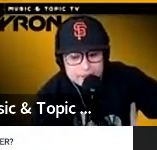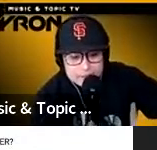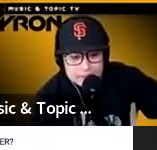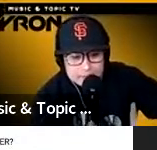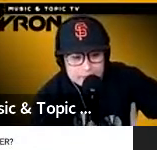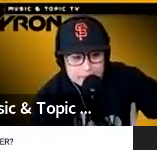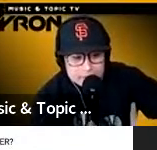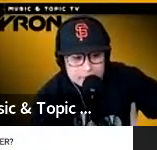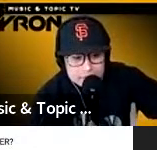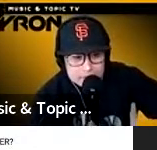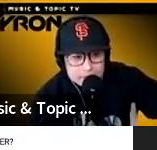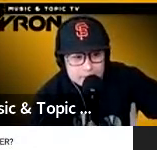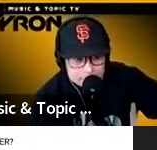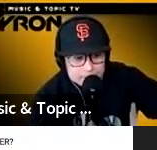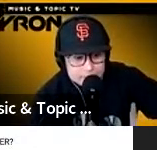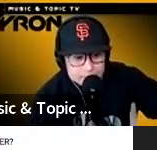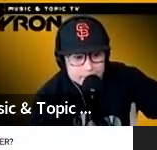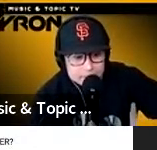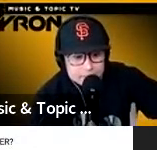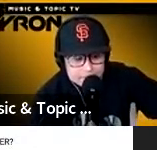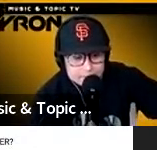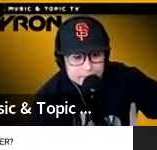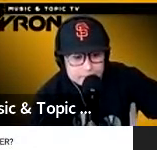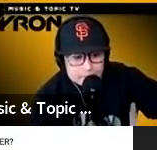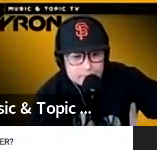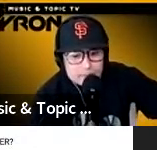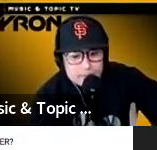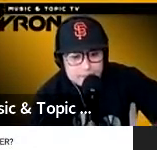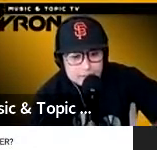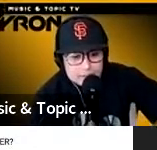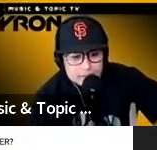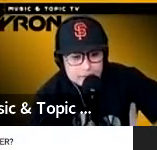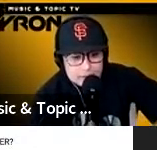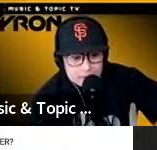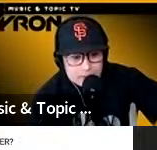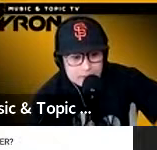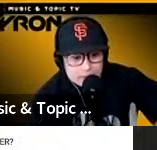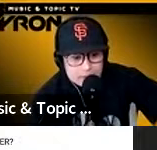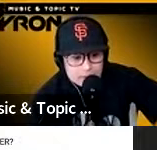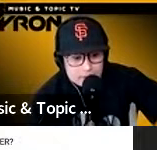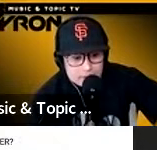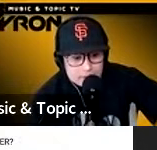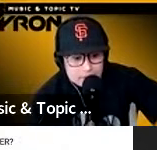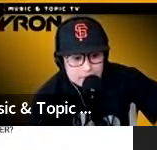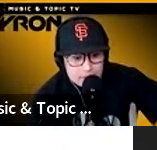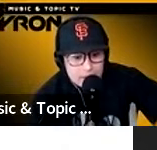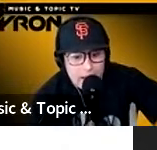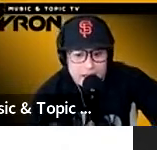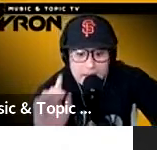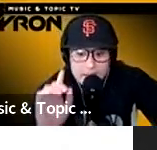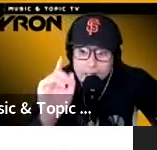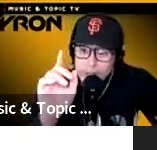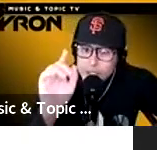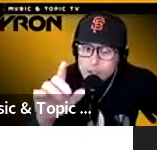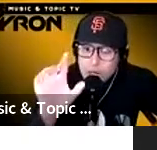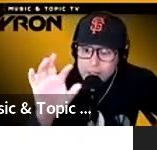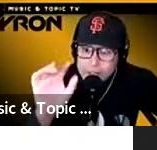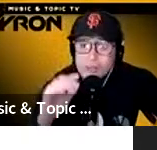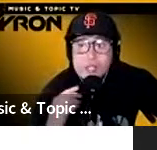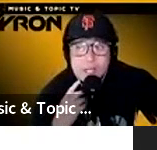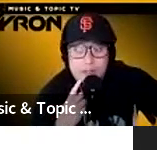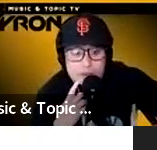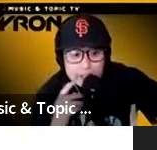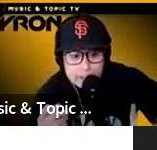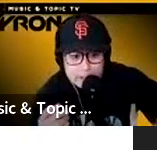Actually encouraging people na maging against sa gobyerno i agree dito